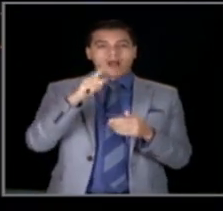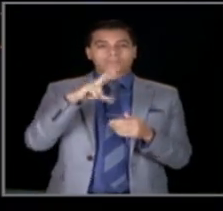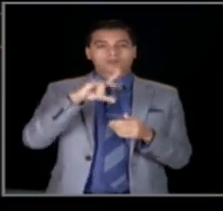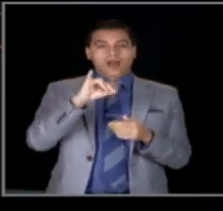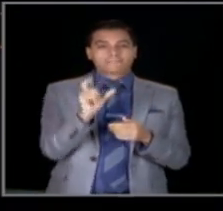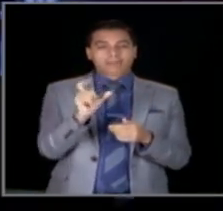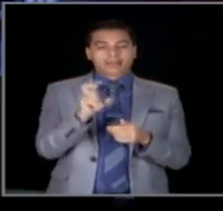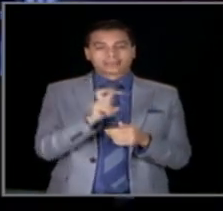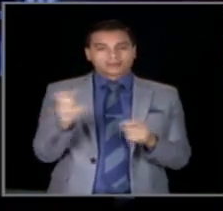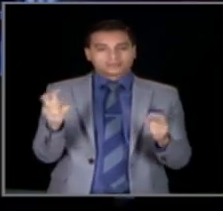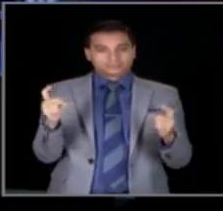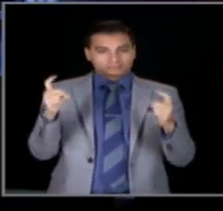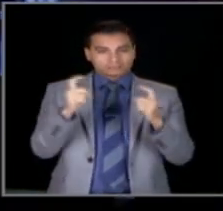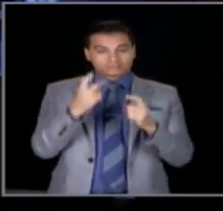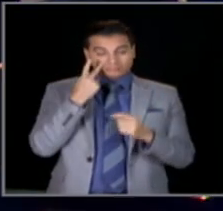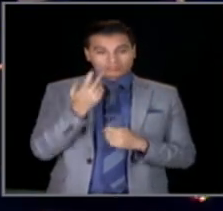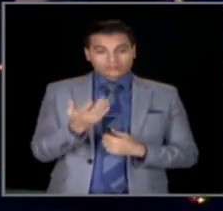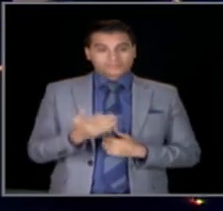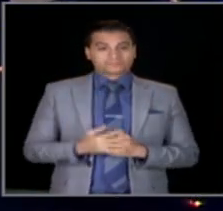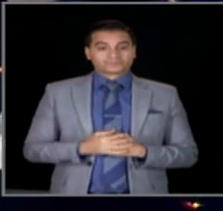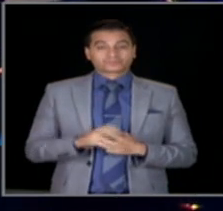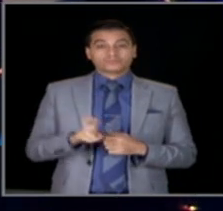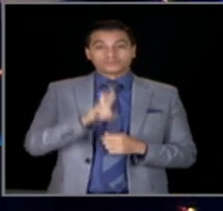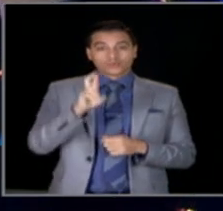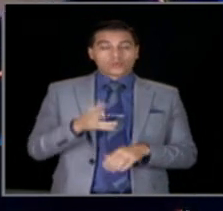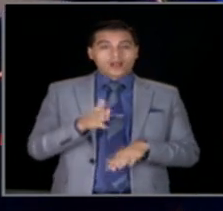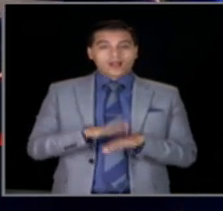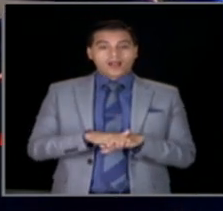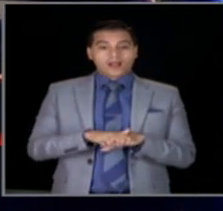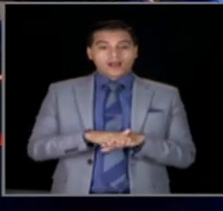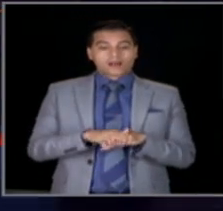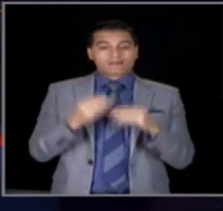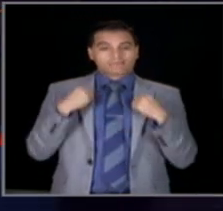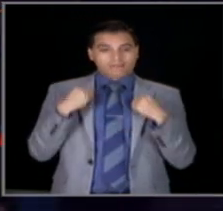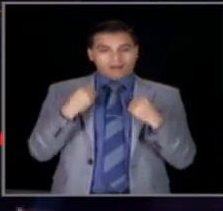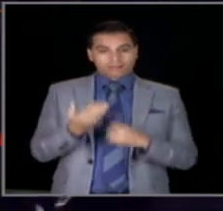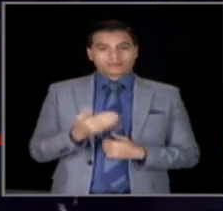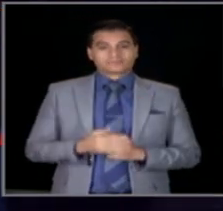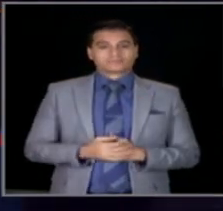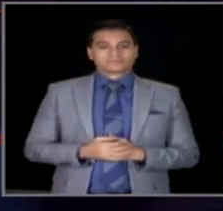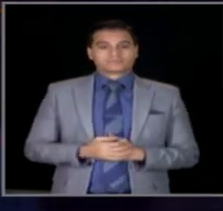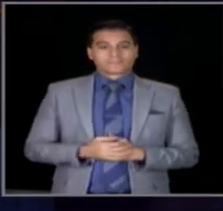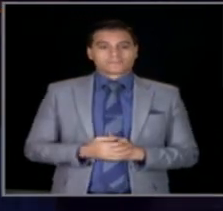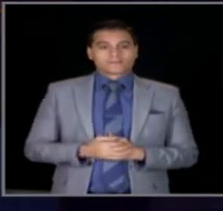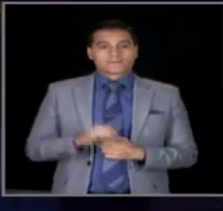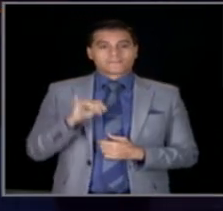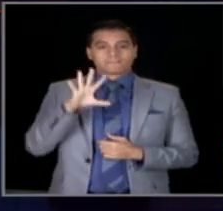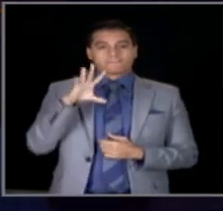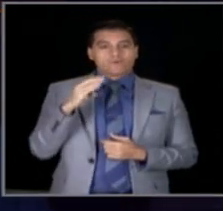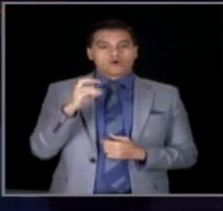عبد الرحمن وإسلام. وسؤال في الرياضة يا موجة.